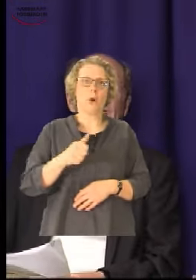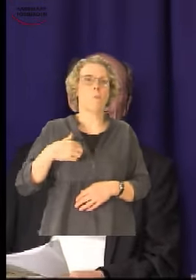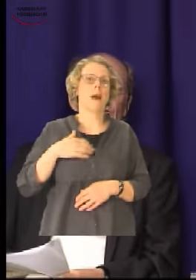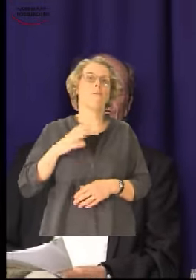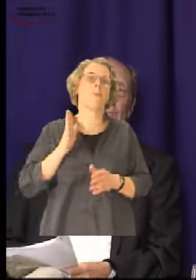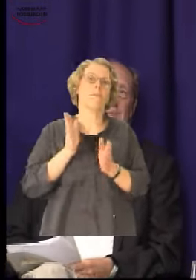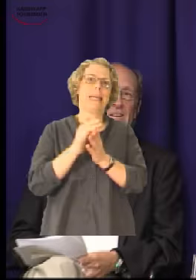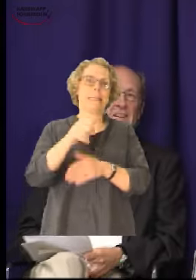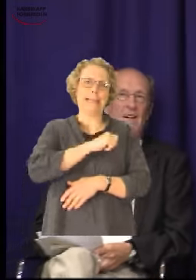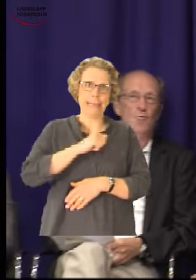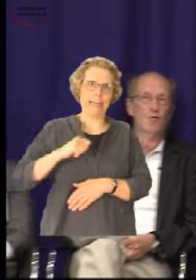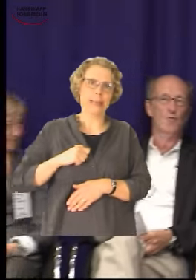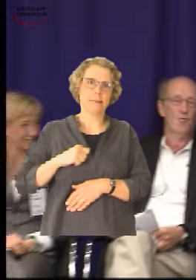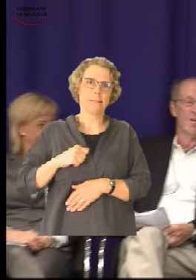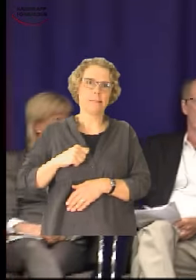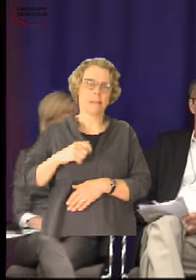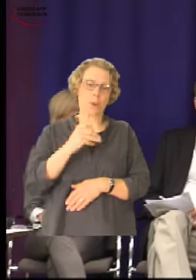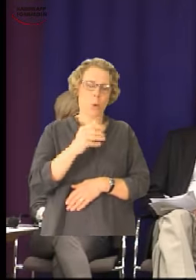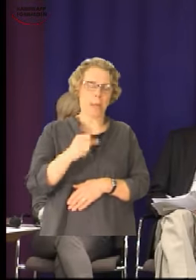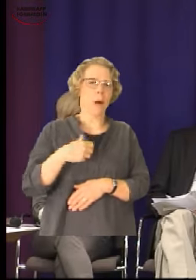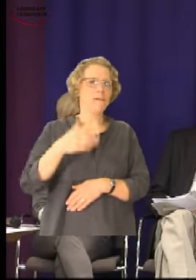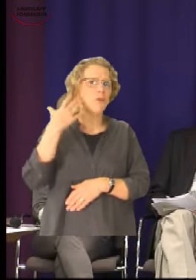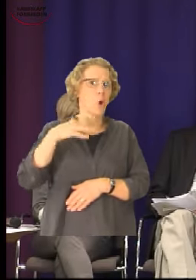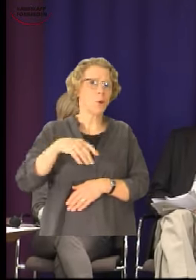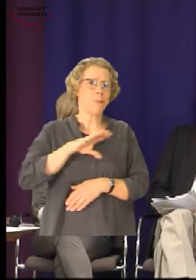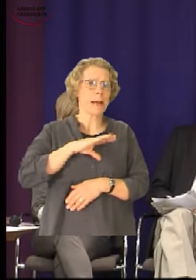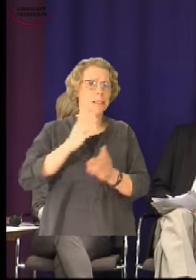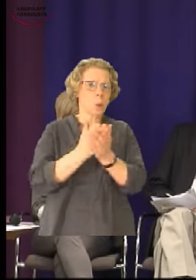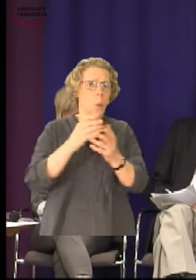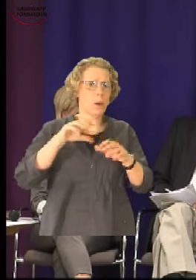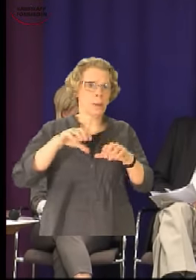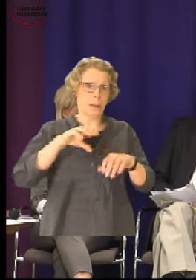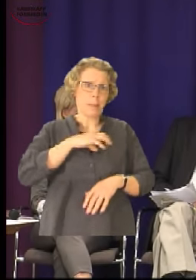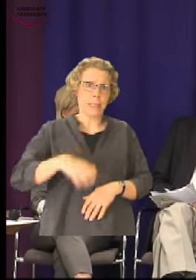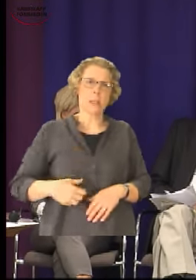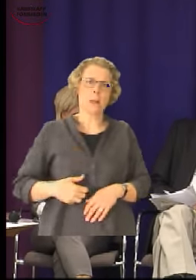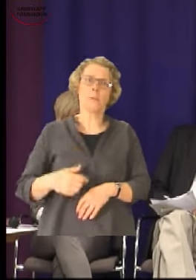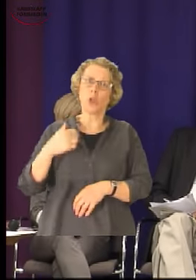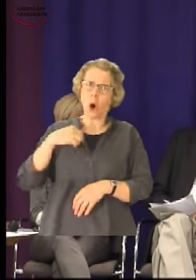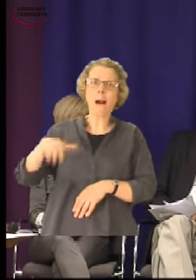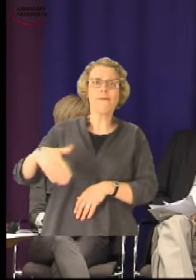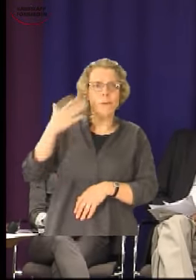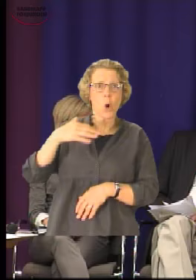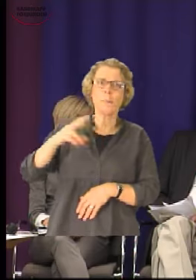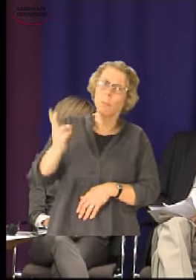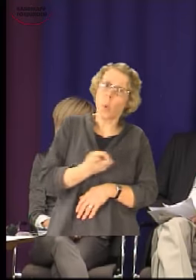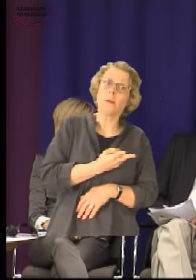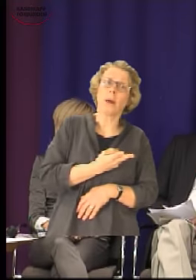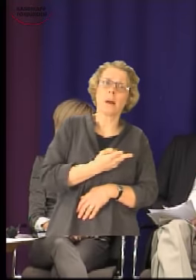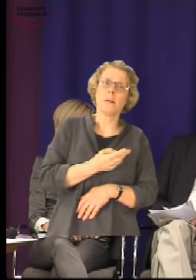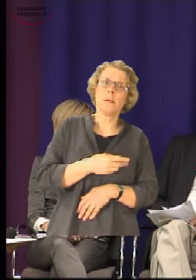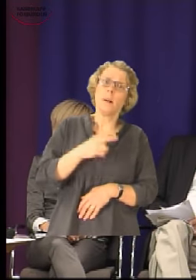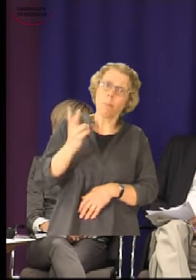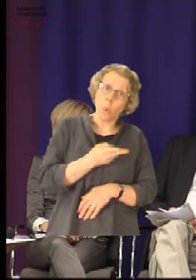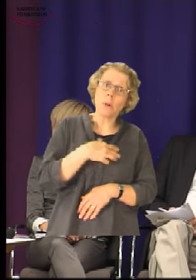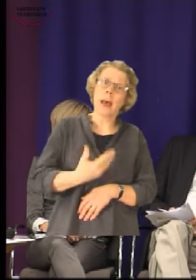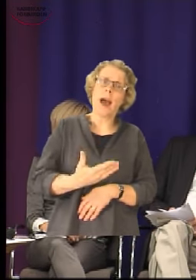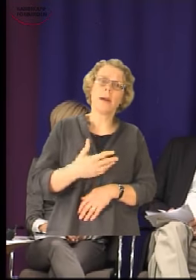just det, men du var skolminister tidigare och nu sysslar du väldigt mycket med sociala frågor. Jag har varit både skolminister och socialminister och det är väldigt kul båda delarna så länge man får